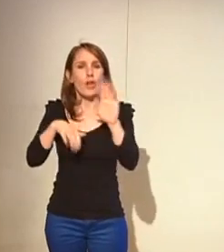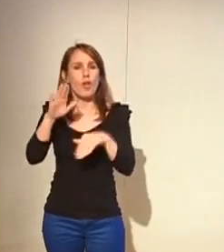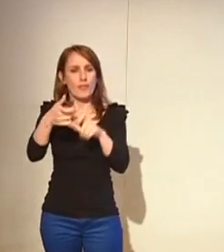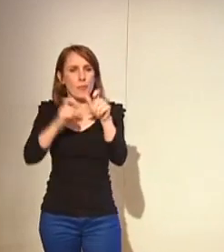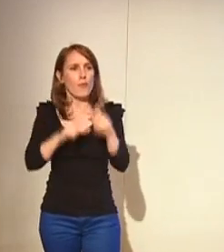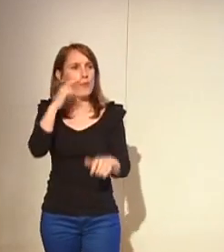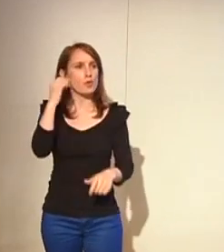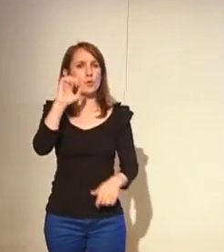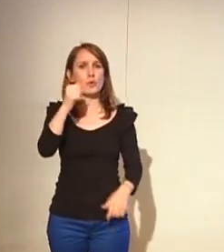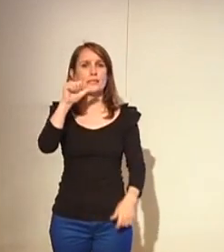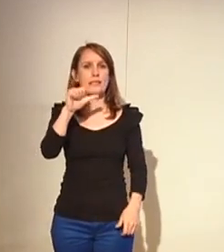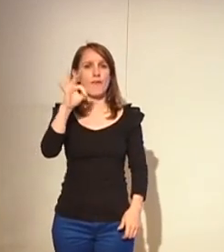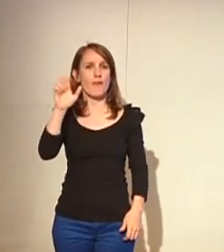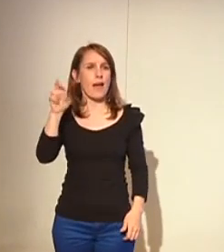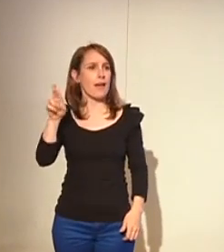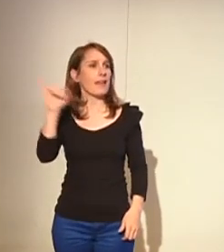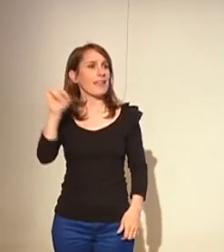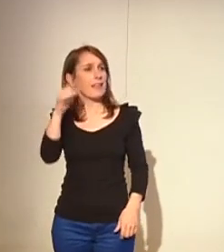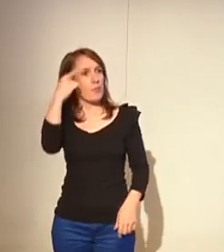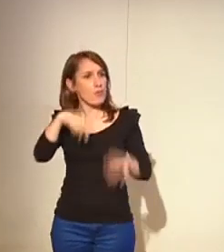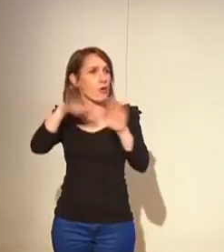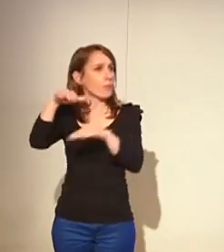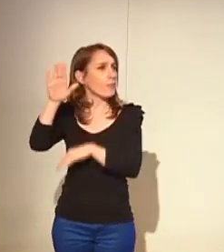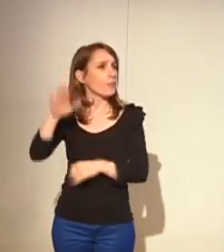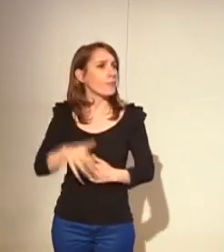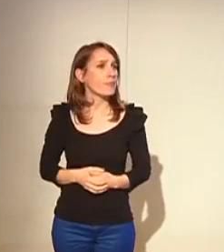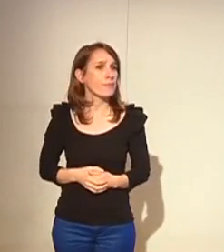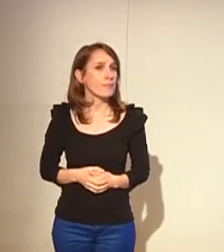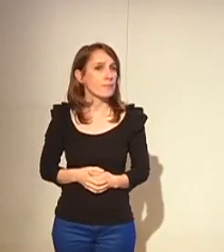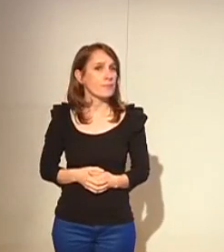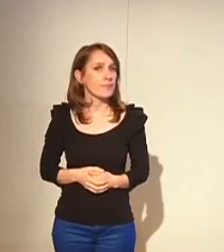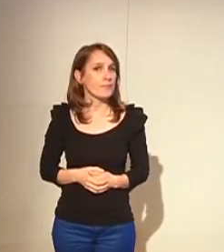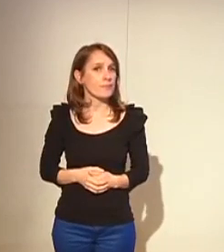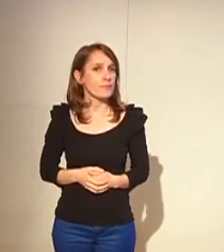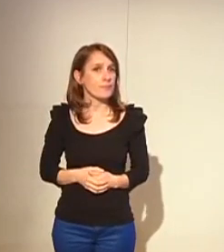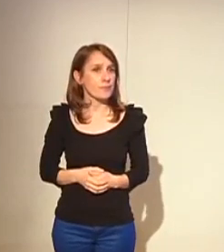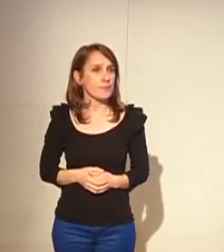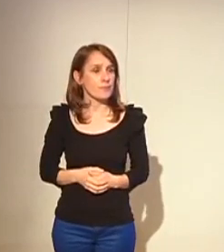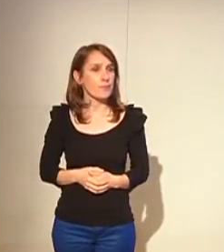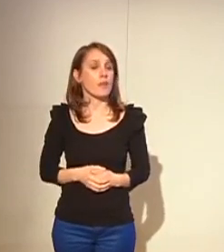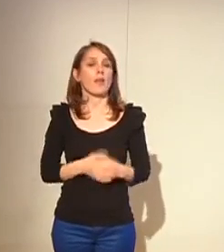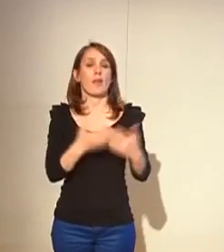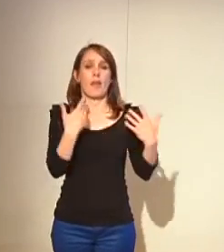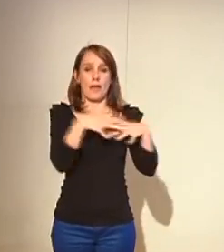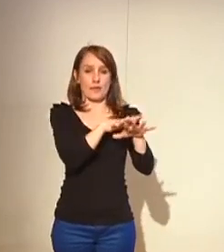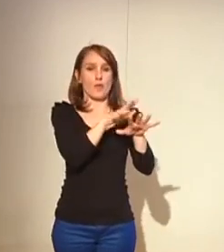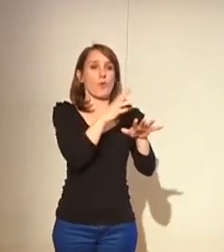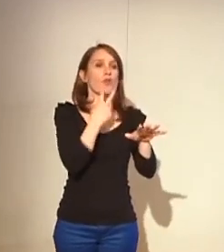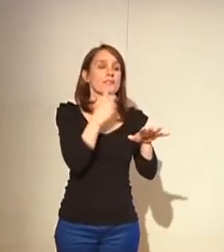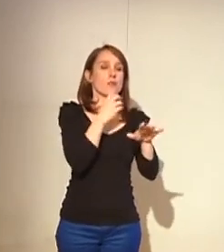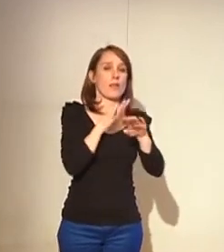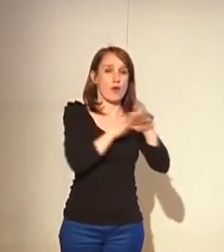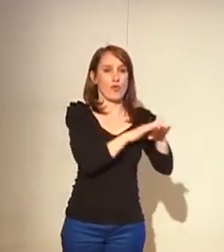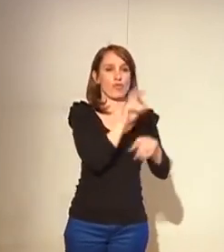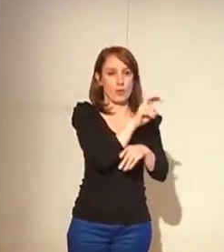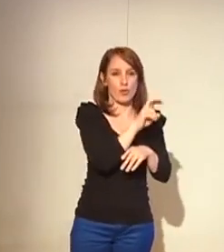monsieur Safar qui est pour le groupe les groupes rassemblement citoyens de la gauche et écologistes